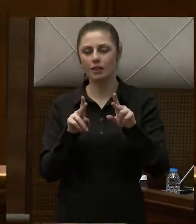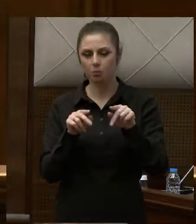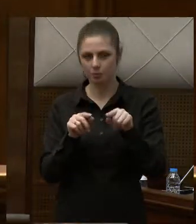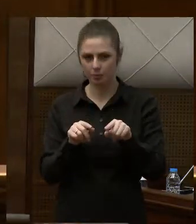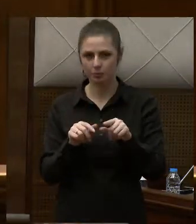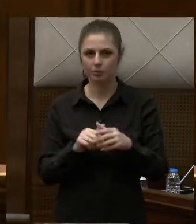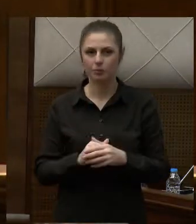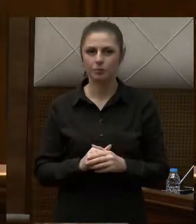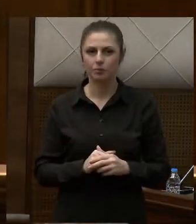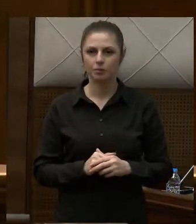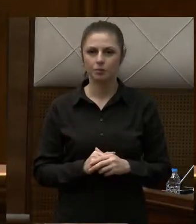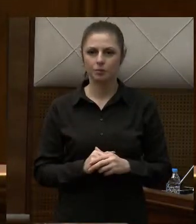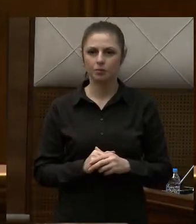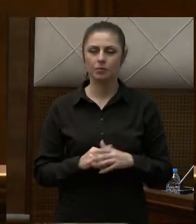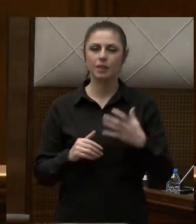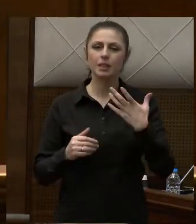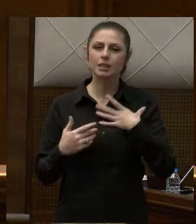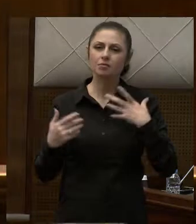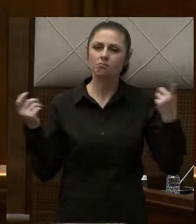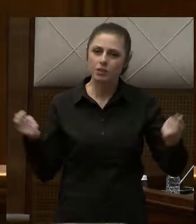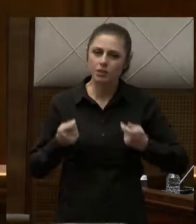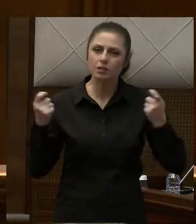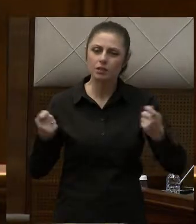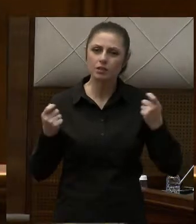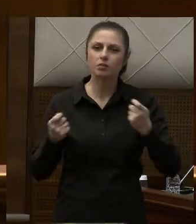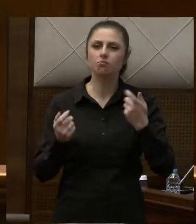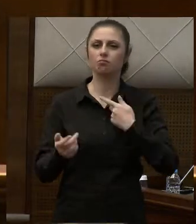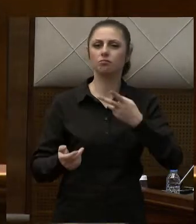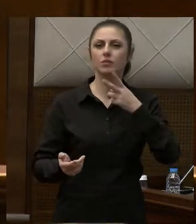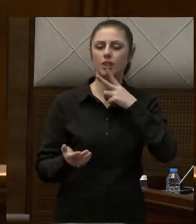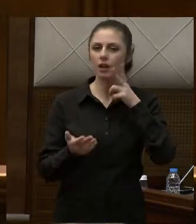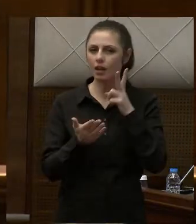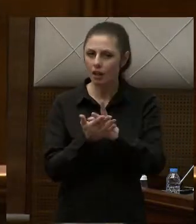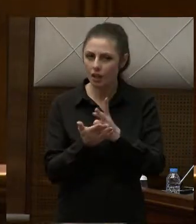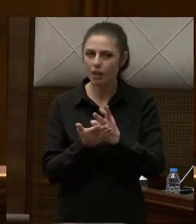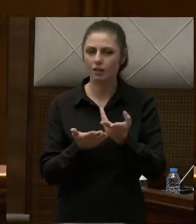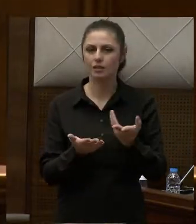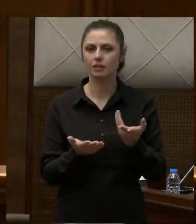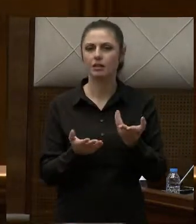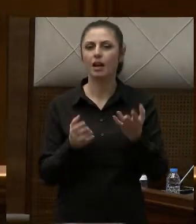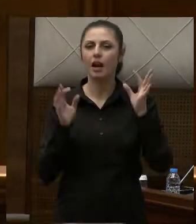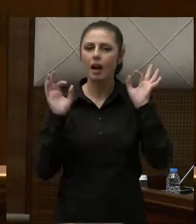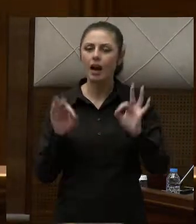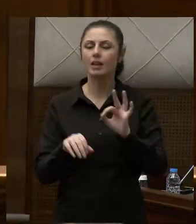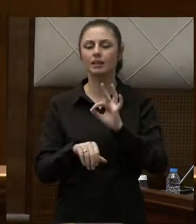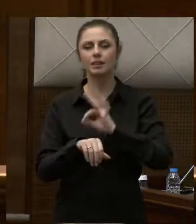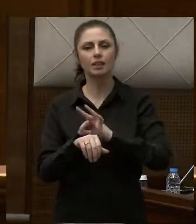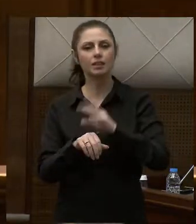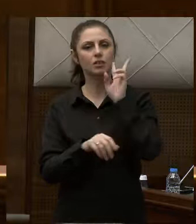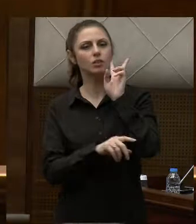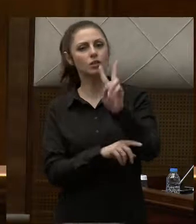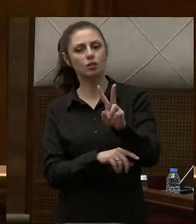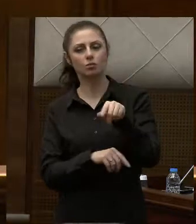etmeye azim ve kararlılığını her daim, her dakika